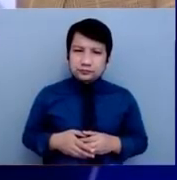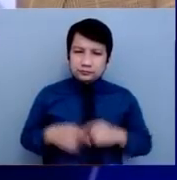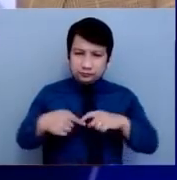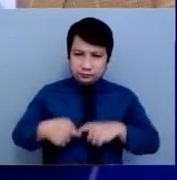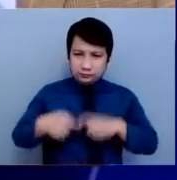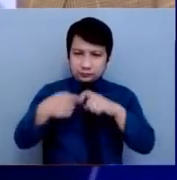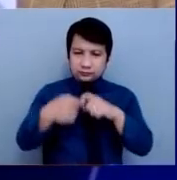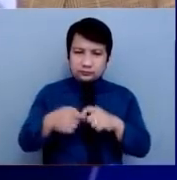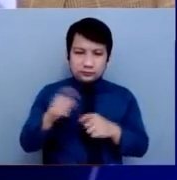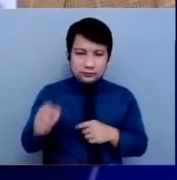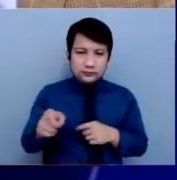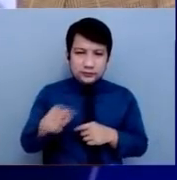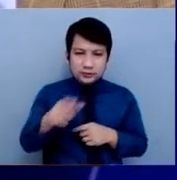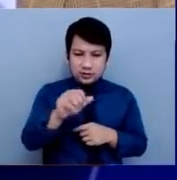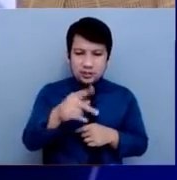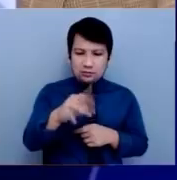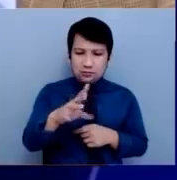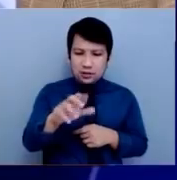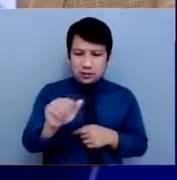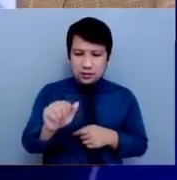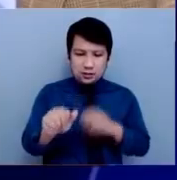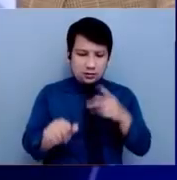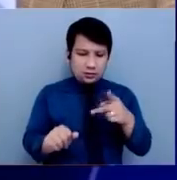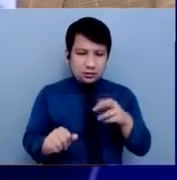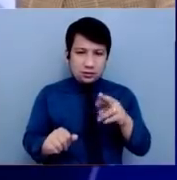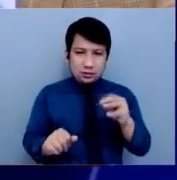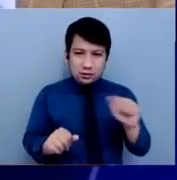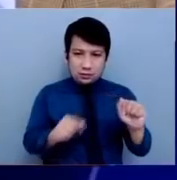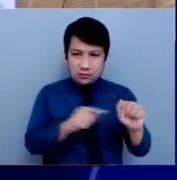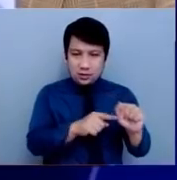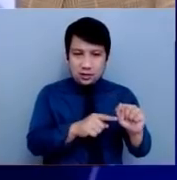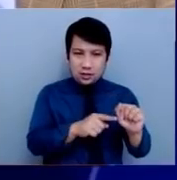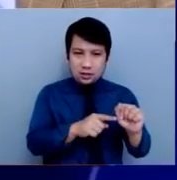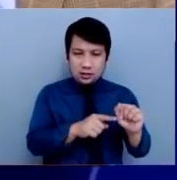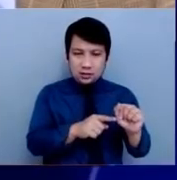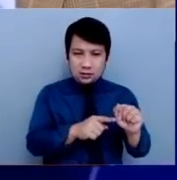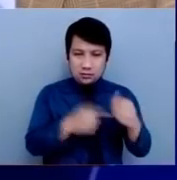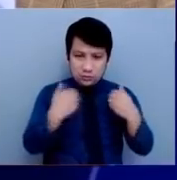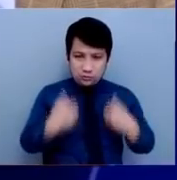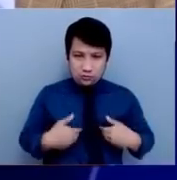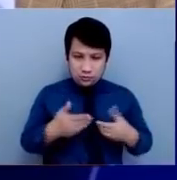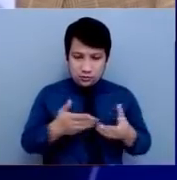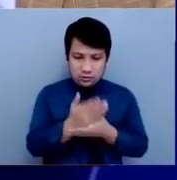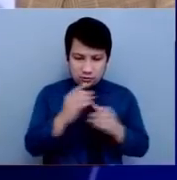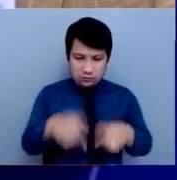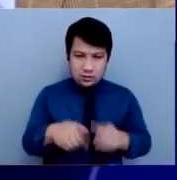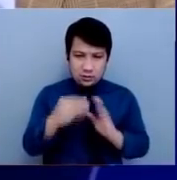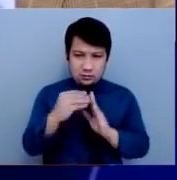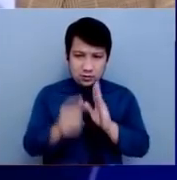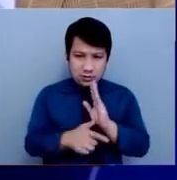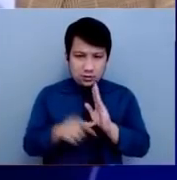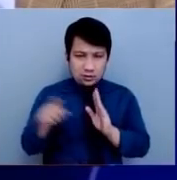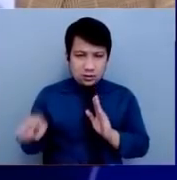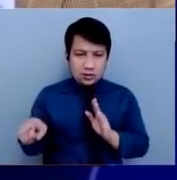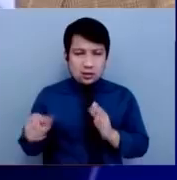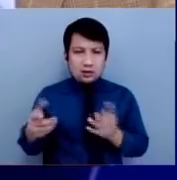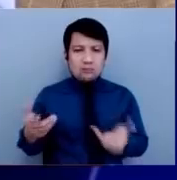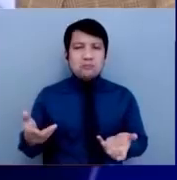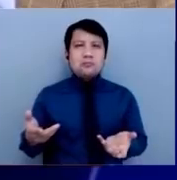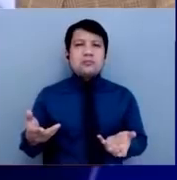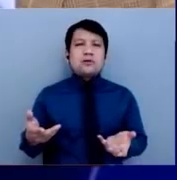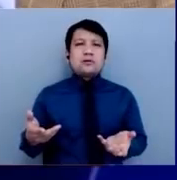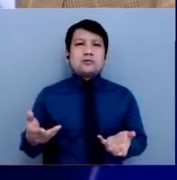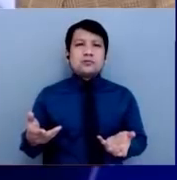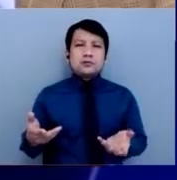petitions, yung Akbayan, saka yung Karma. These are human rights activists and Marcelo victims. With a